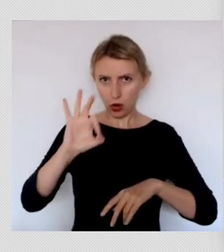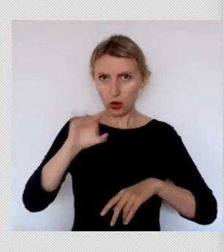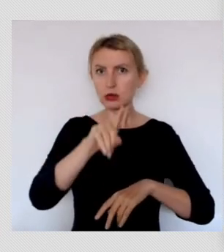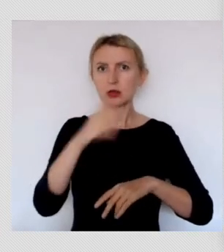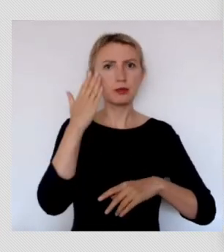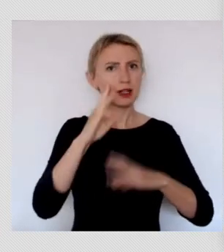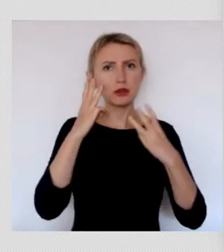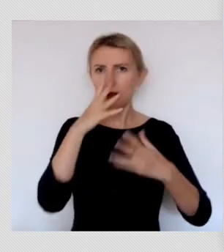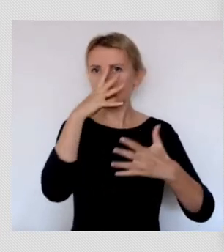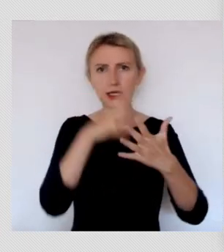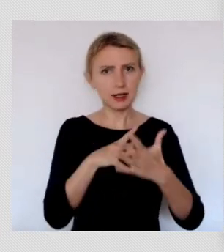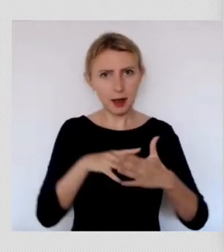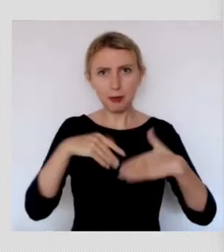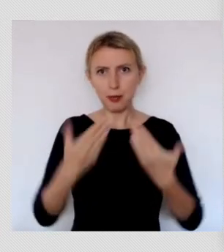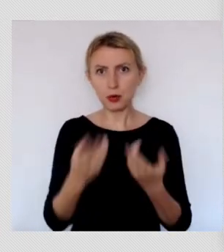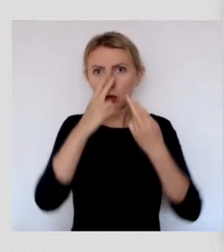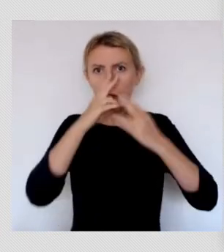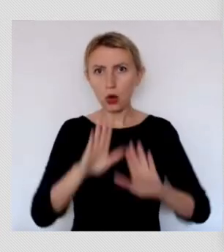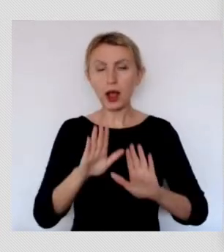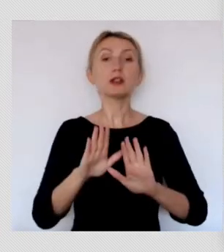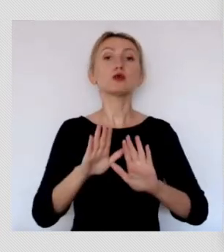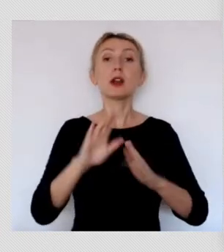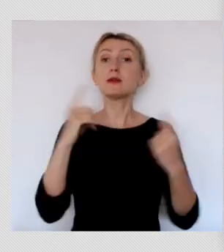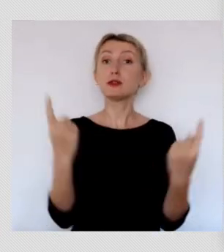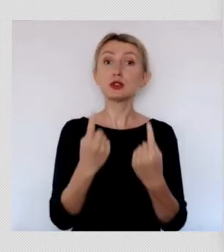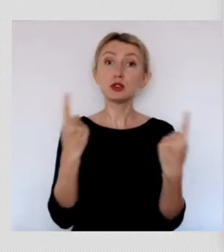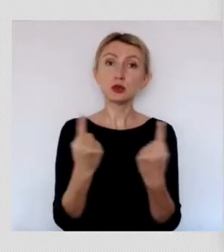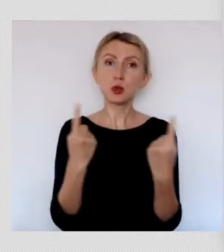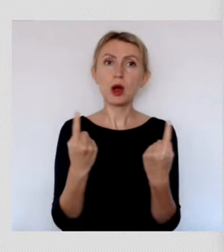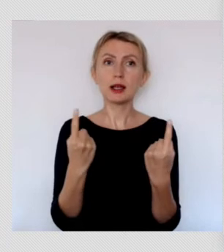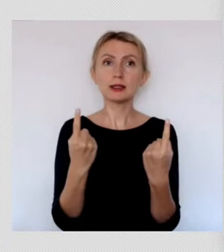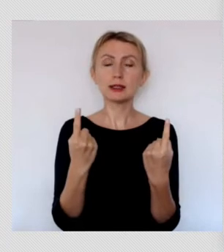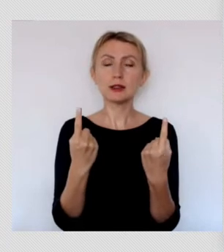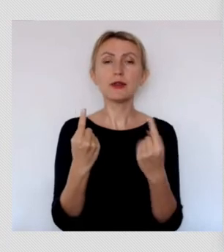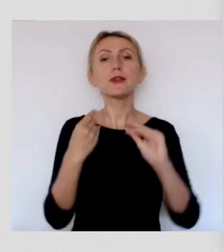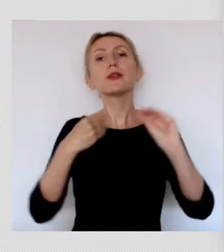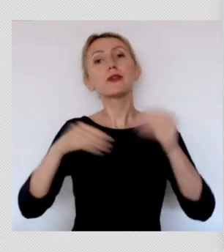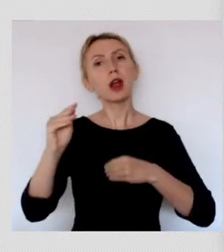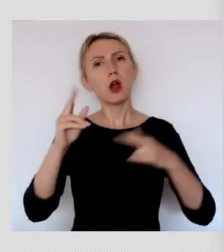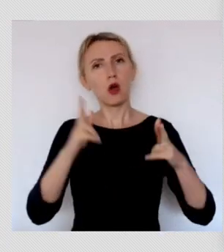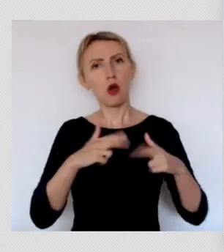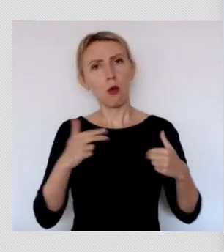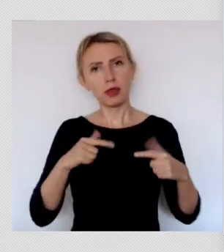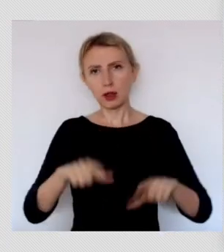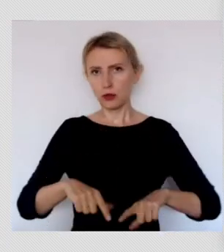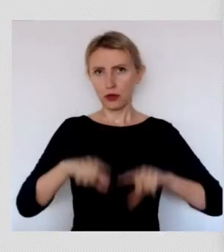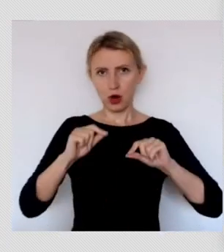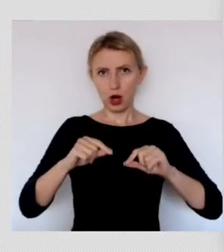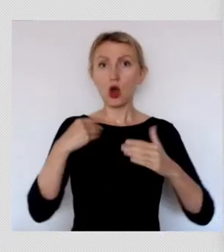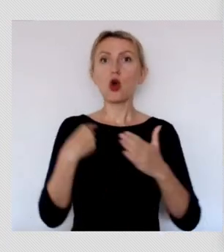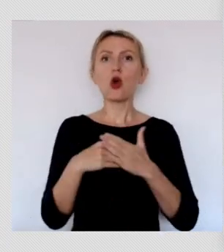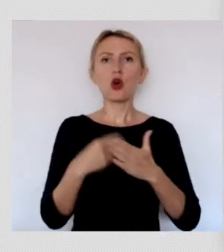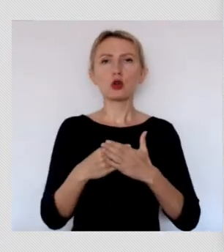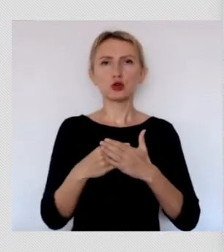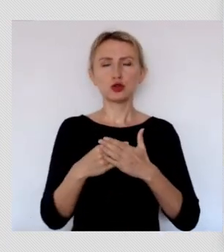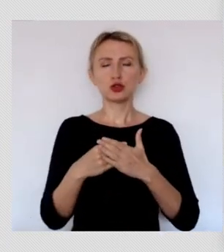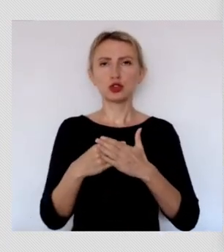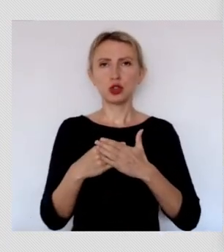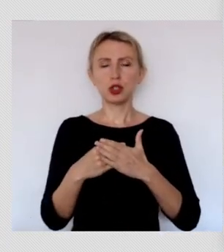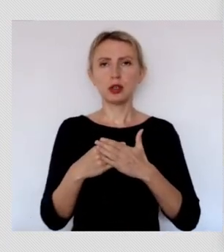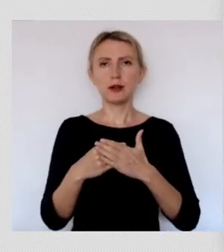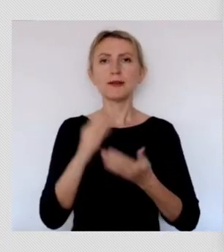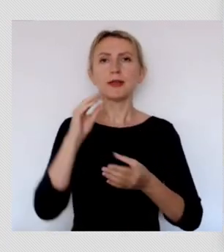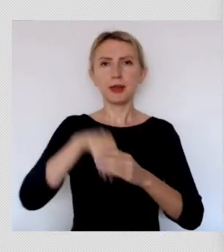ważny, dlatego że pokazuje, że w przypadku większości komitetów wyborczych koszty